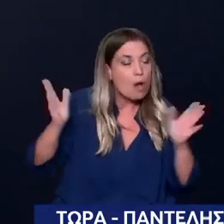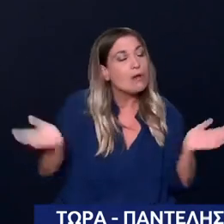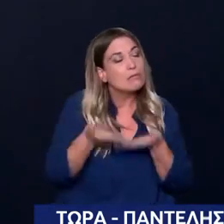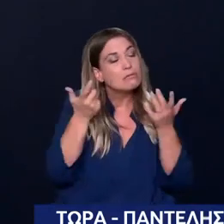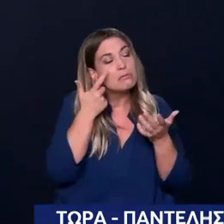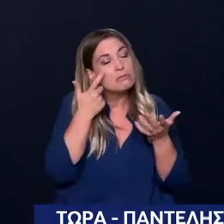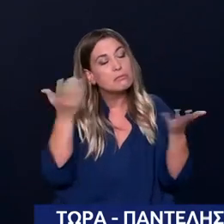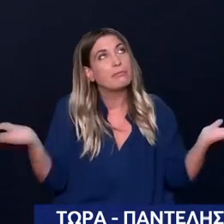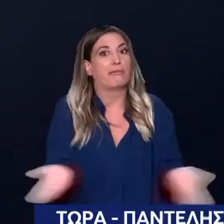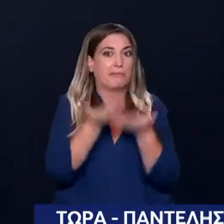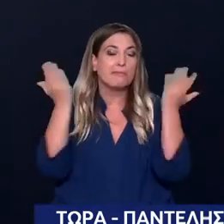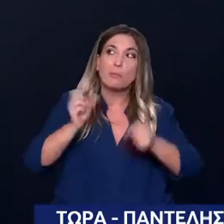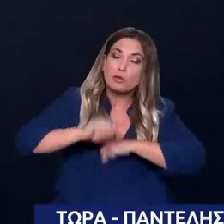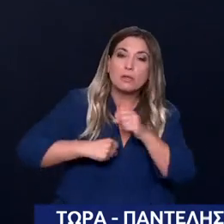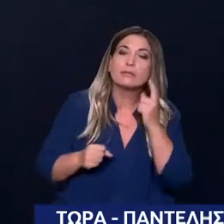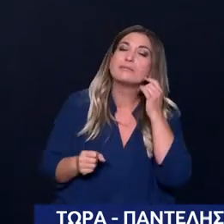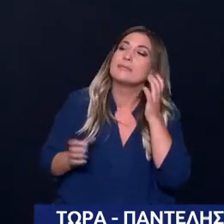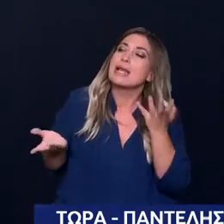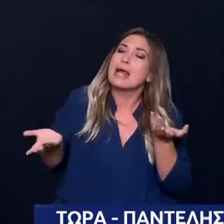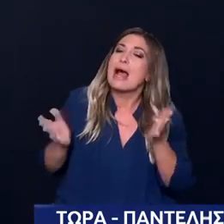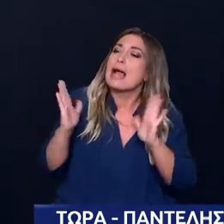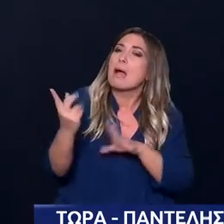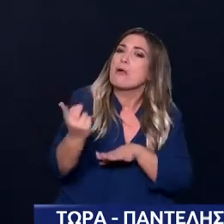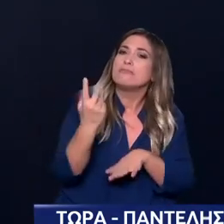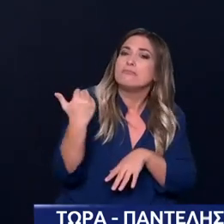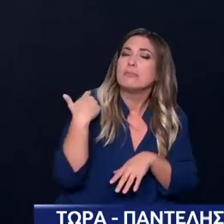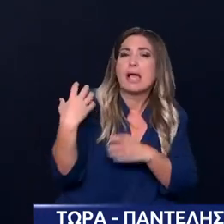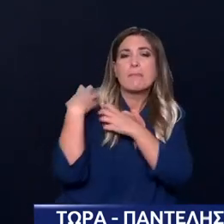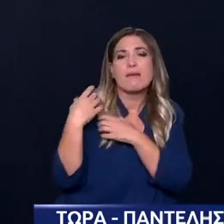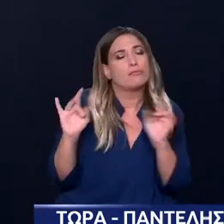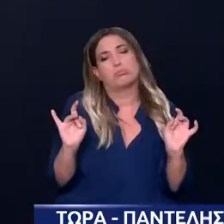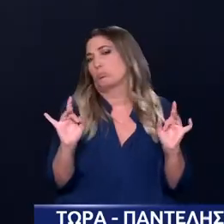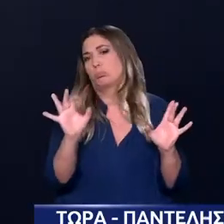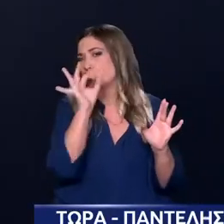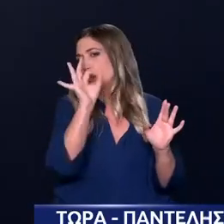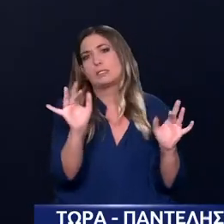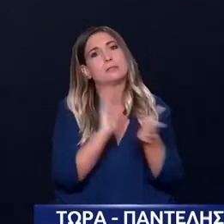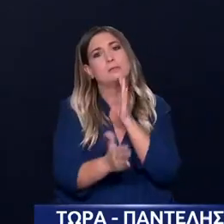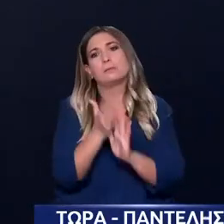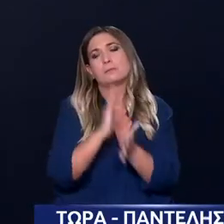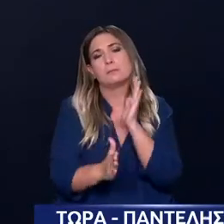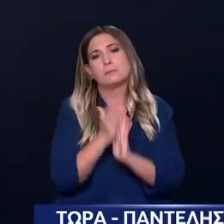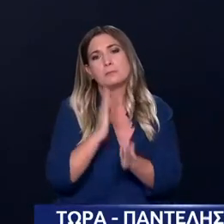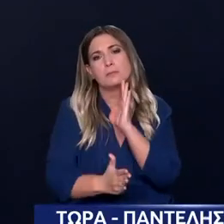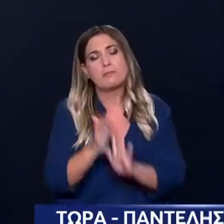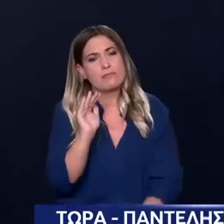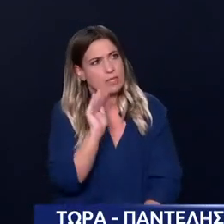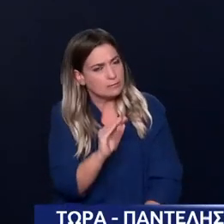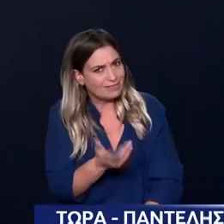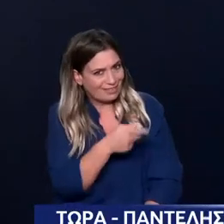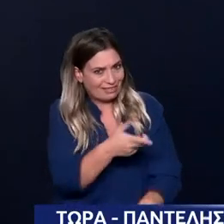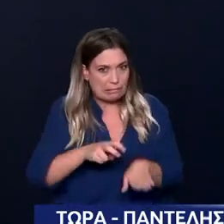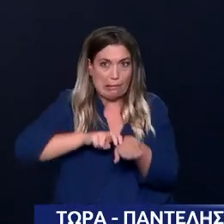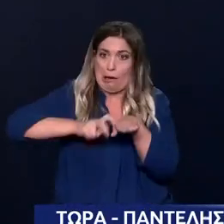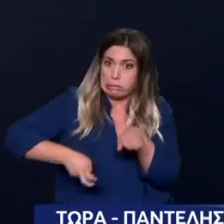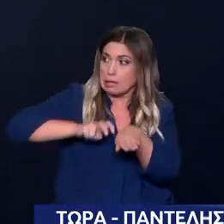Ναι, εντάξει. Δεν ήρθε κάποιος να μας πει τίποτα. Δηλαδή και όλο αυτό το πράγμα εδώ, με ανθρώπους να περπατάνε πάνω στις